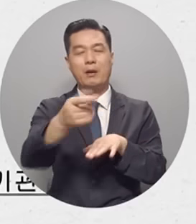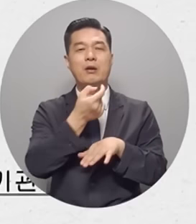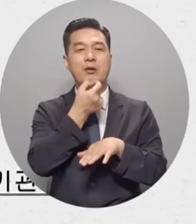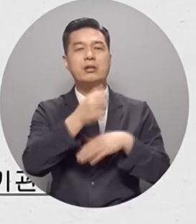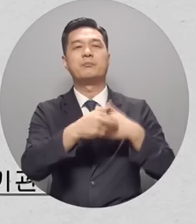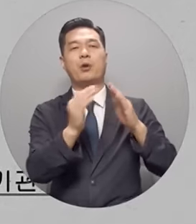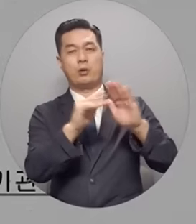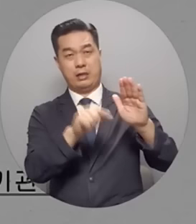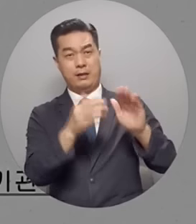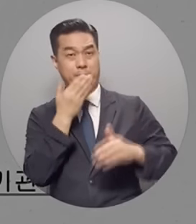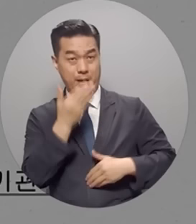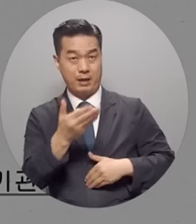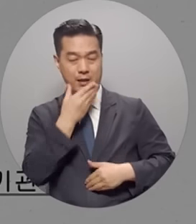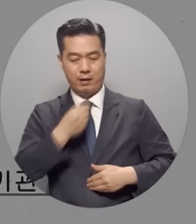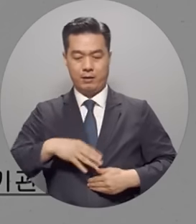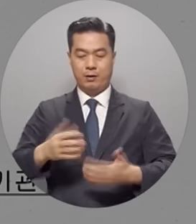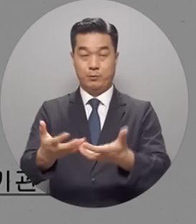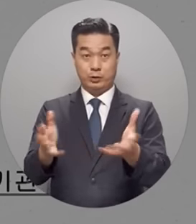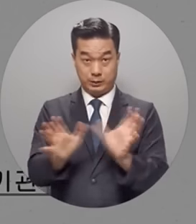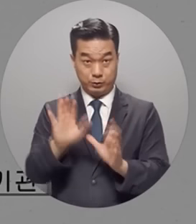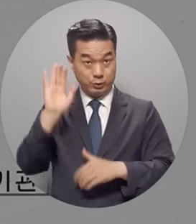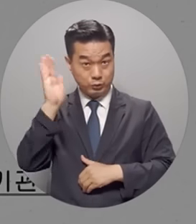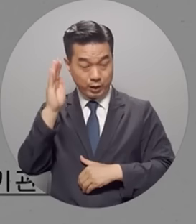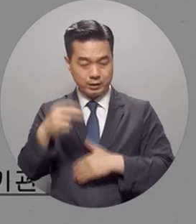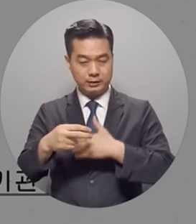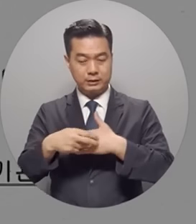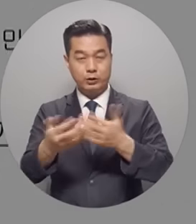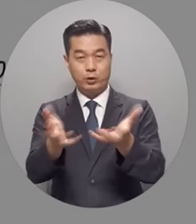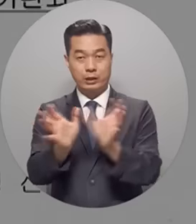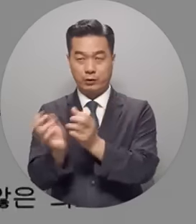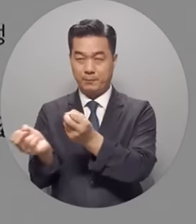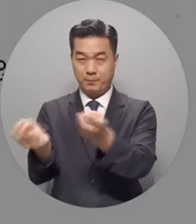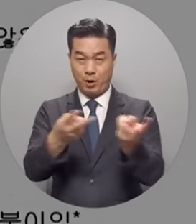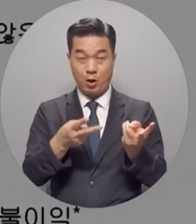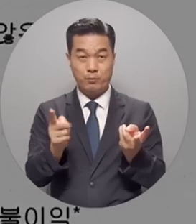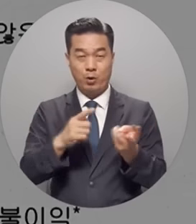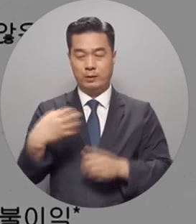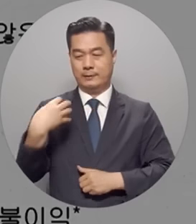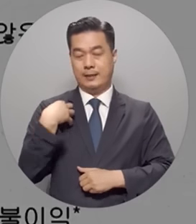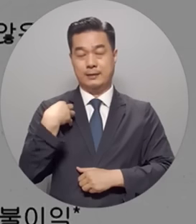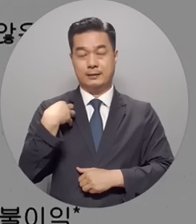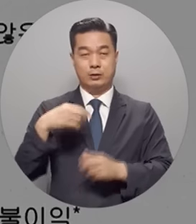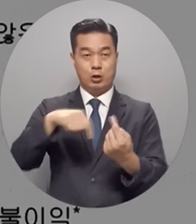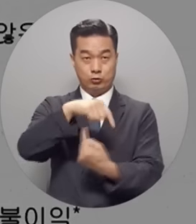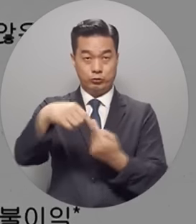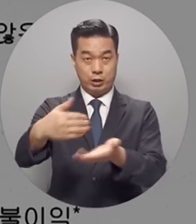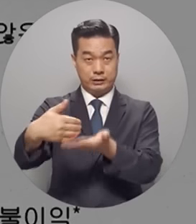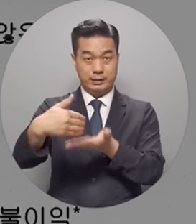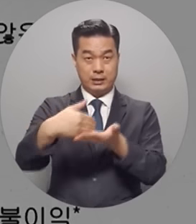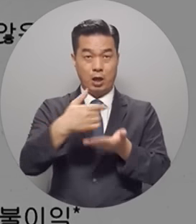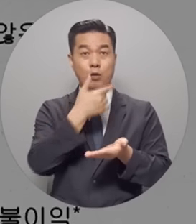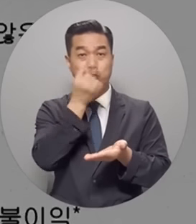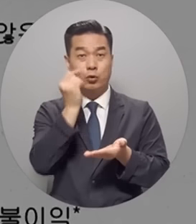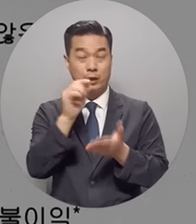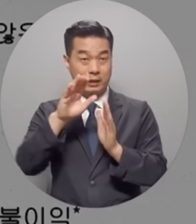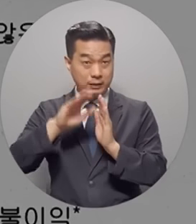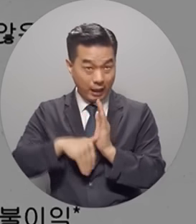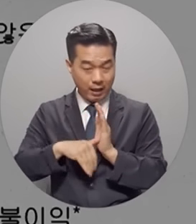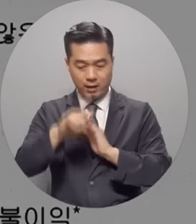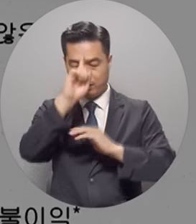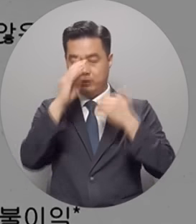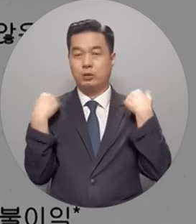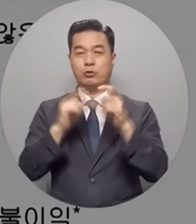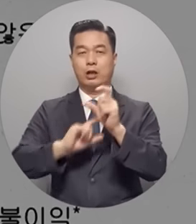보건복지부가 최근 의료 기관들에게 보낸 공문 당직 운영을 신청한 의료기관이 부족한 경우 정부가